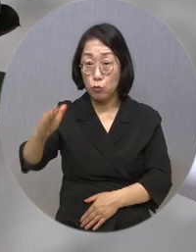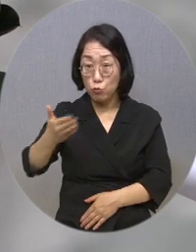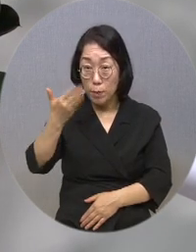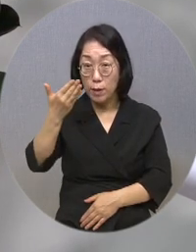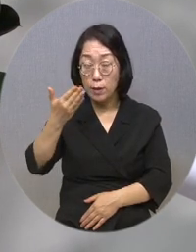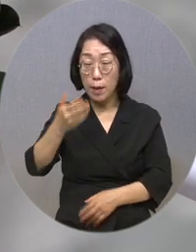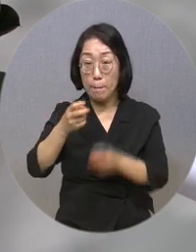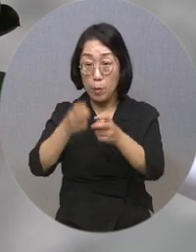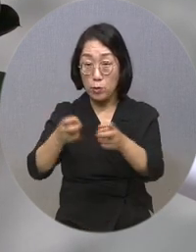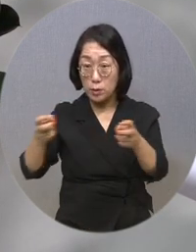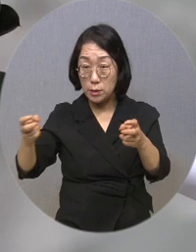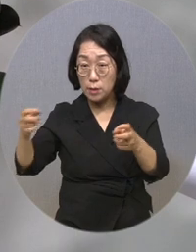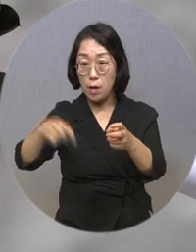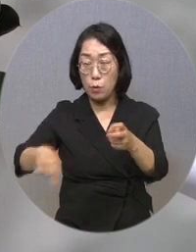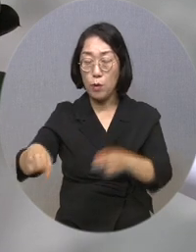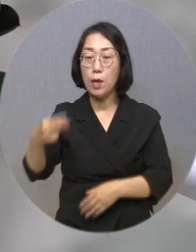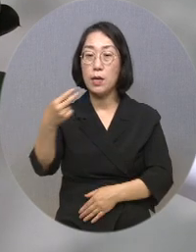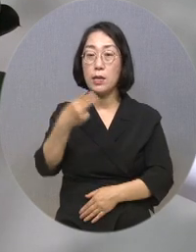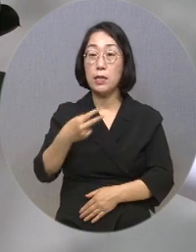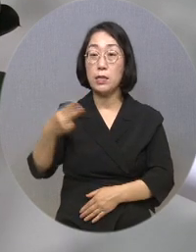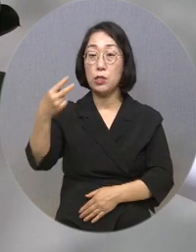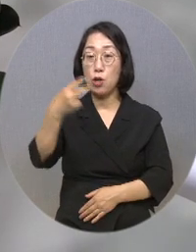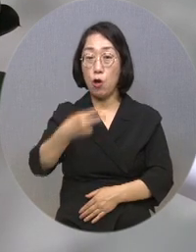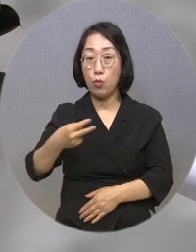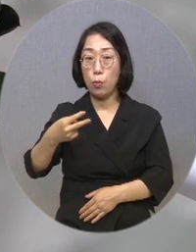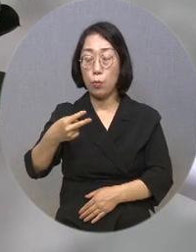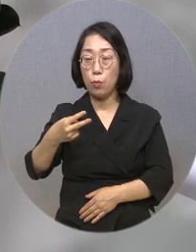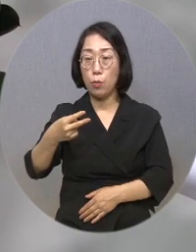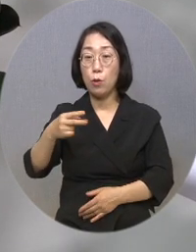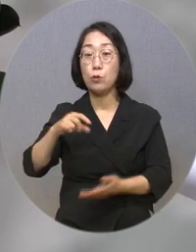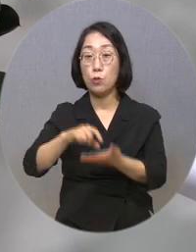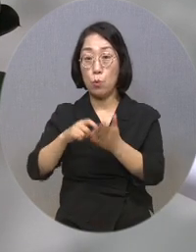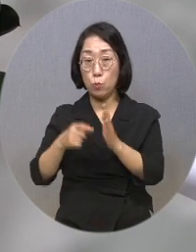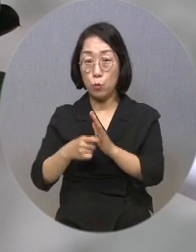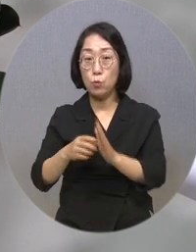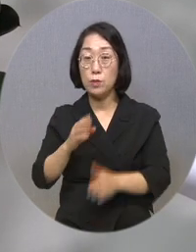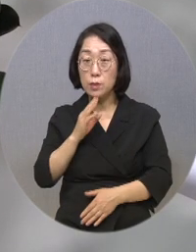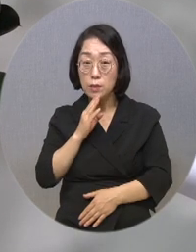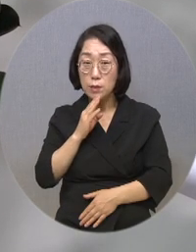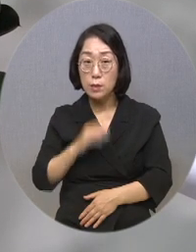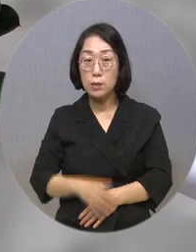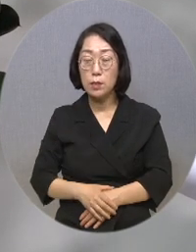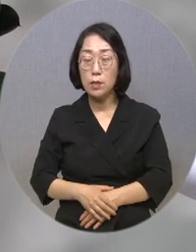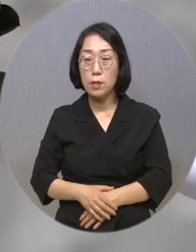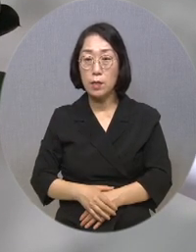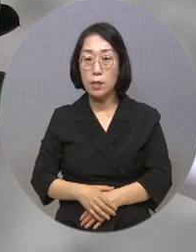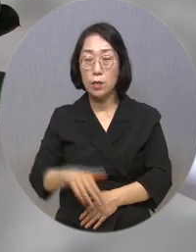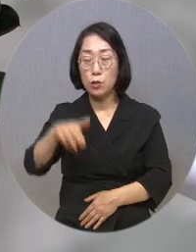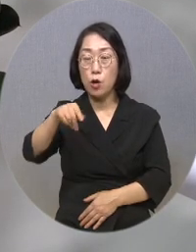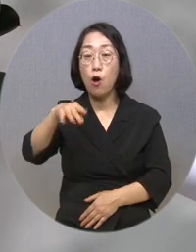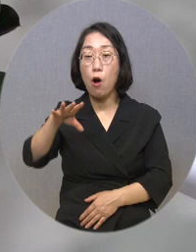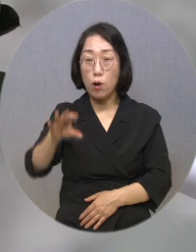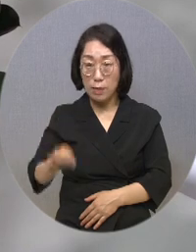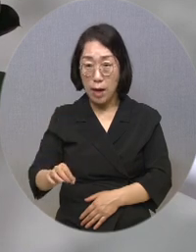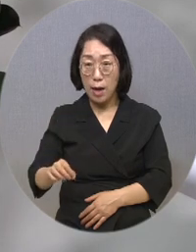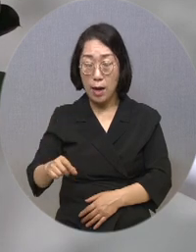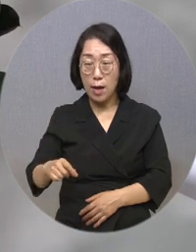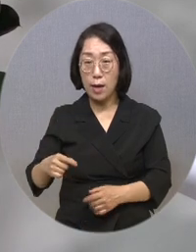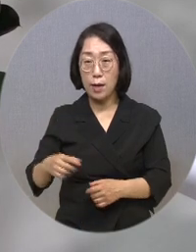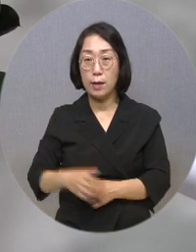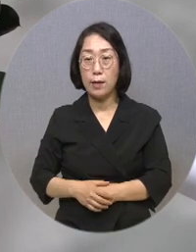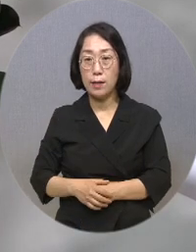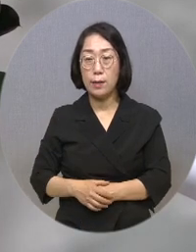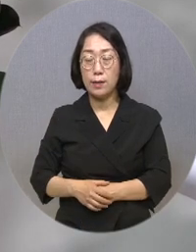7,900대 중에 한 2,000대 정도를 실질적으로 저상버스를 지금 도입해서 운영 중입니다.